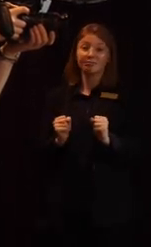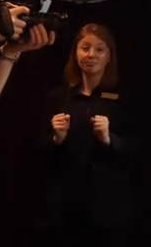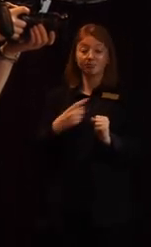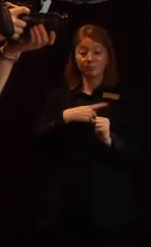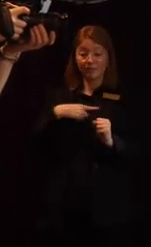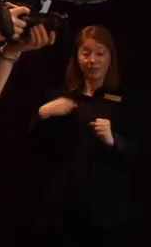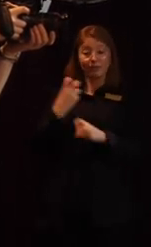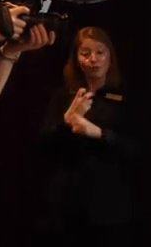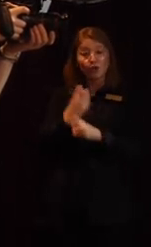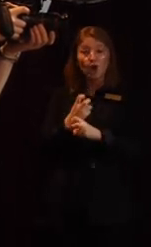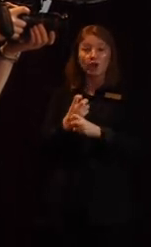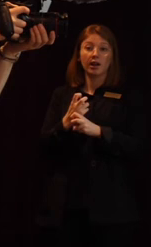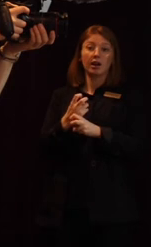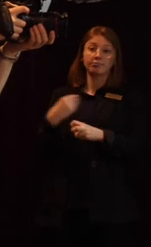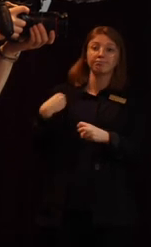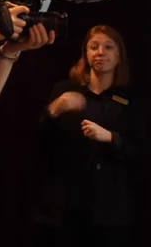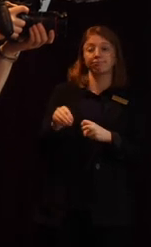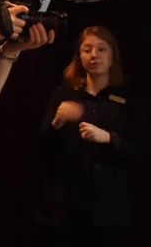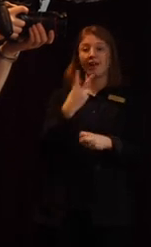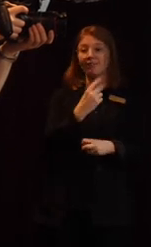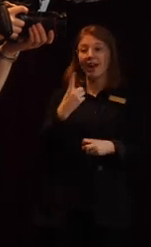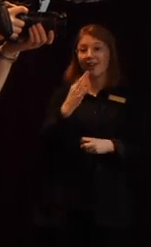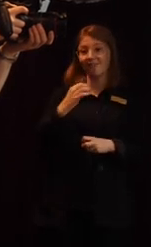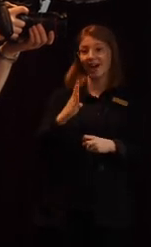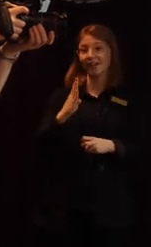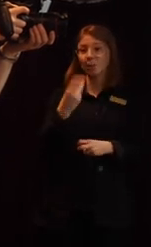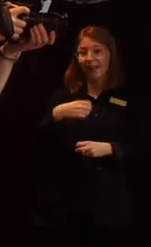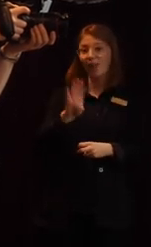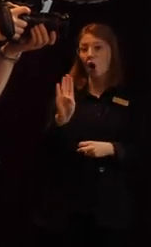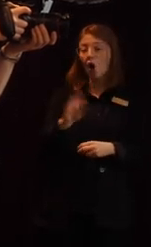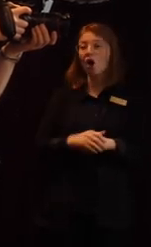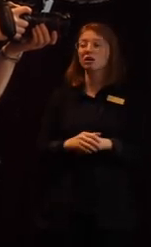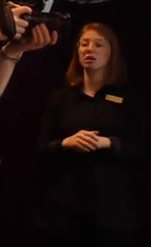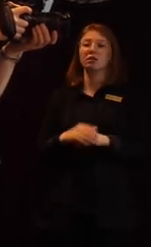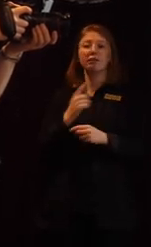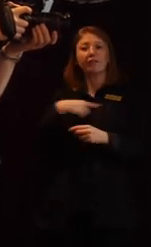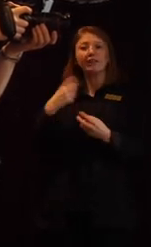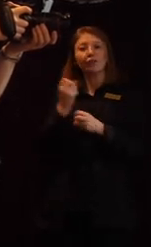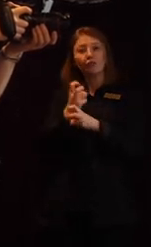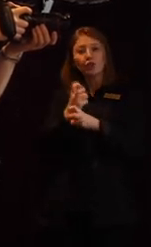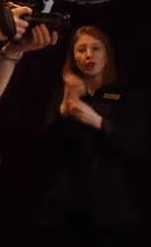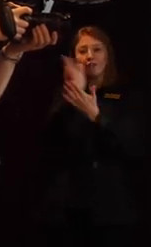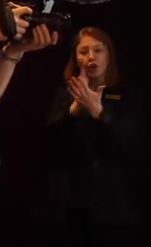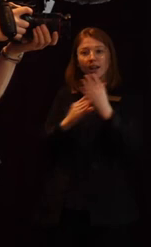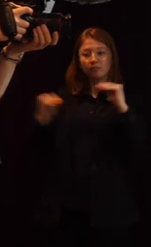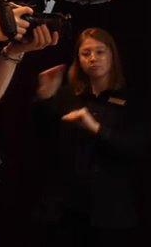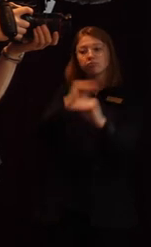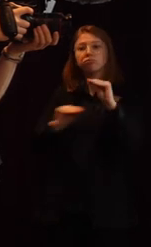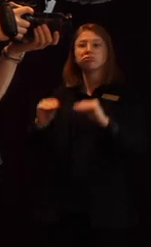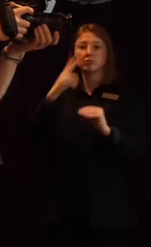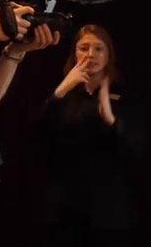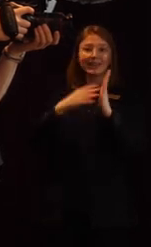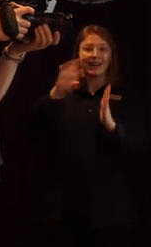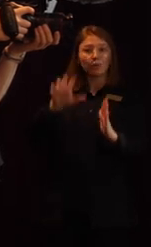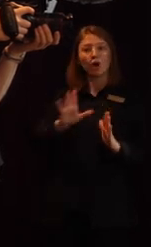alltså välfärdsmiljarder kallar vi det för. Vi försöker fördela om mellan regionerna så att man ska ha lika förutsättningar. Det är ju inte rimligt, tycker inte